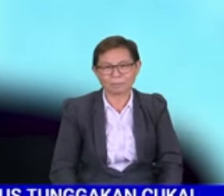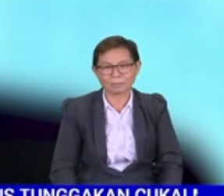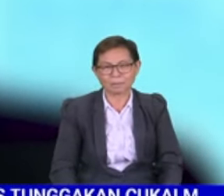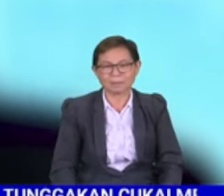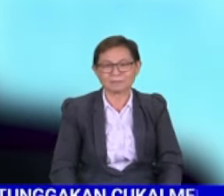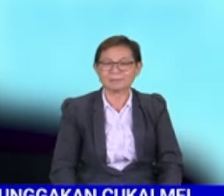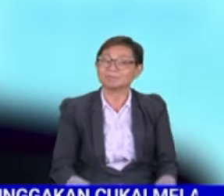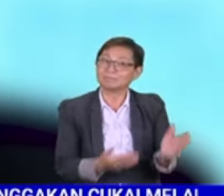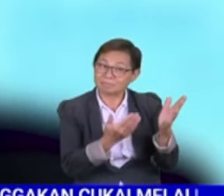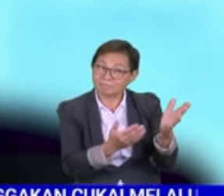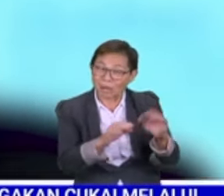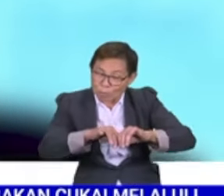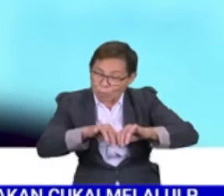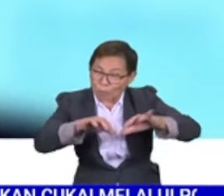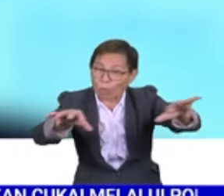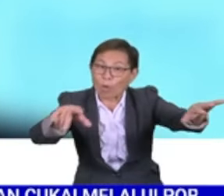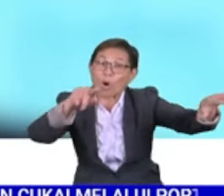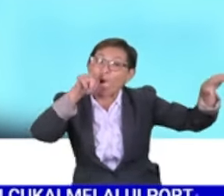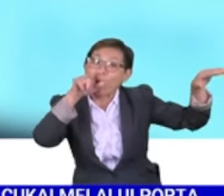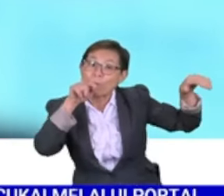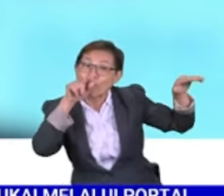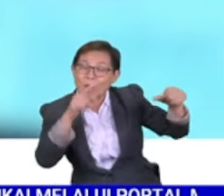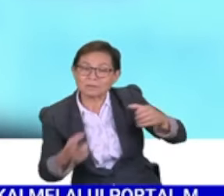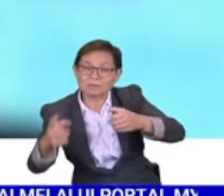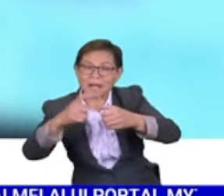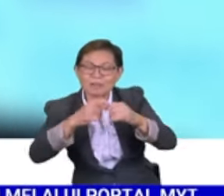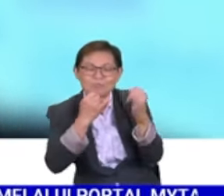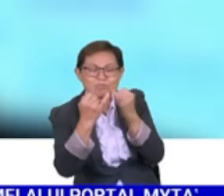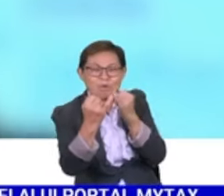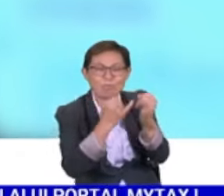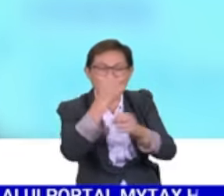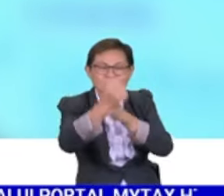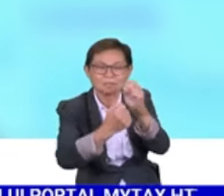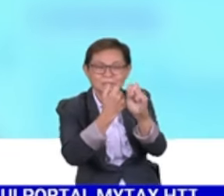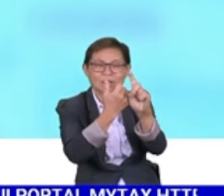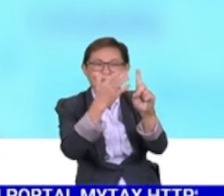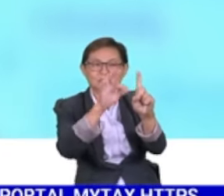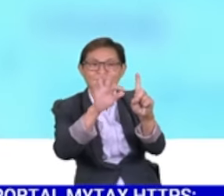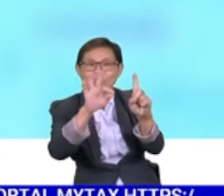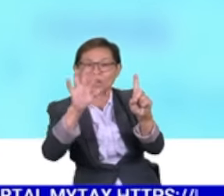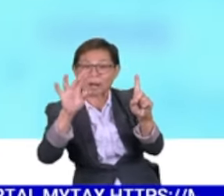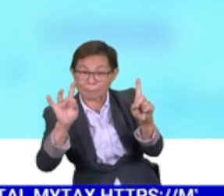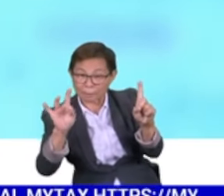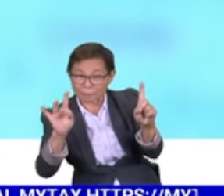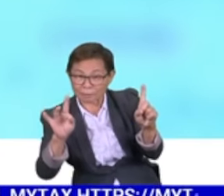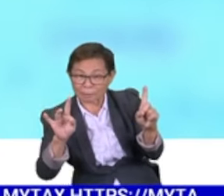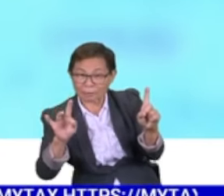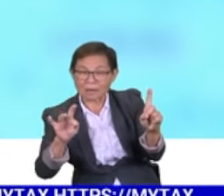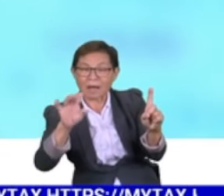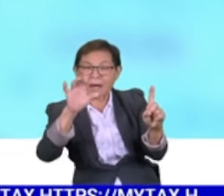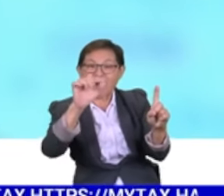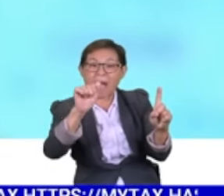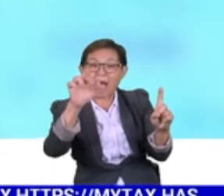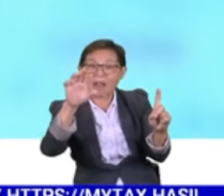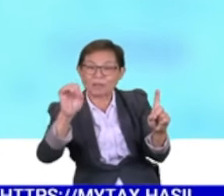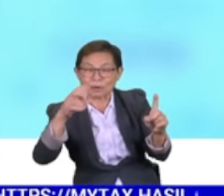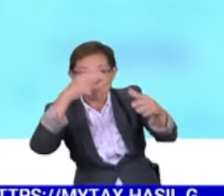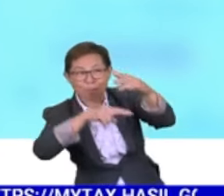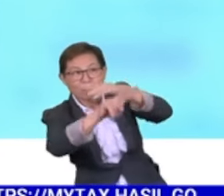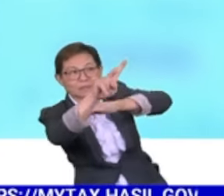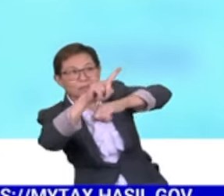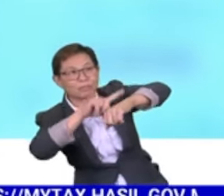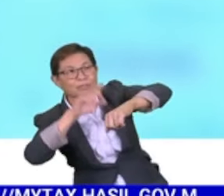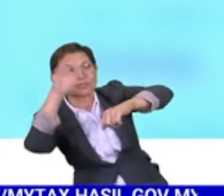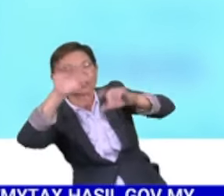Ya, ini pula kisah tular di Twitter tentang temubual pada tahun 1998 di mana Elon Musk meramalkan masa